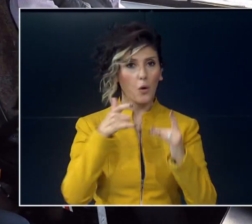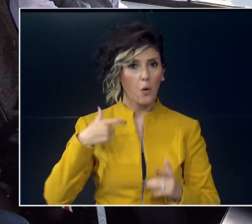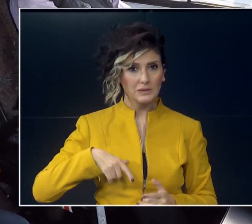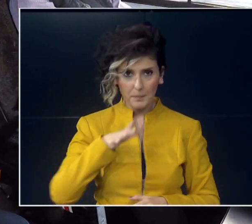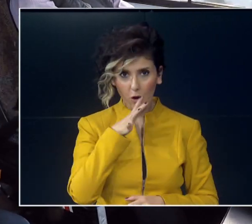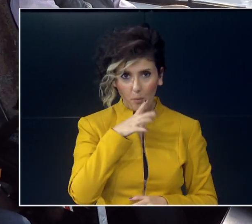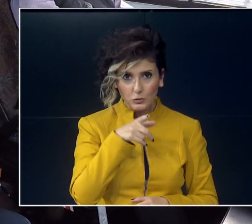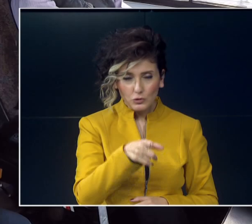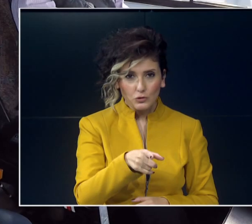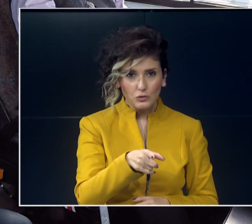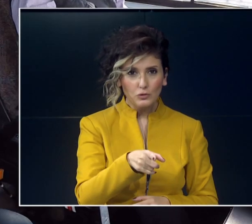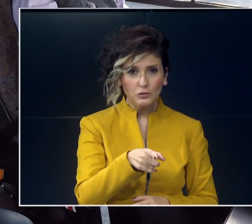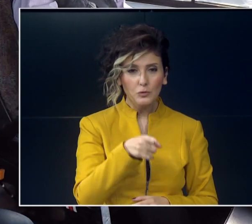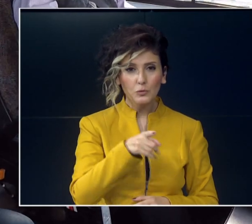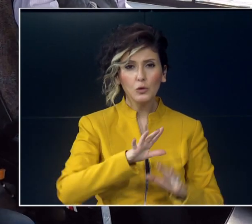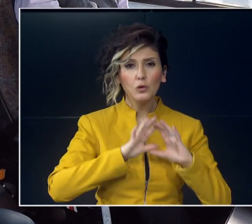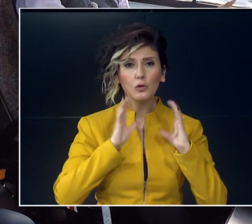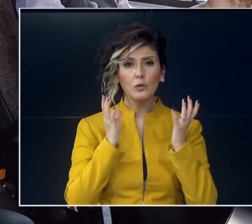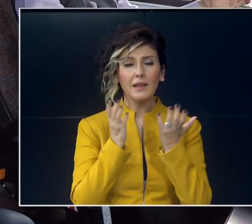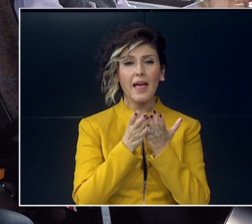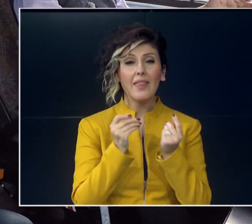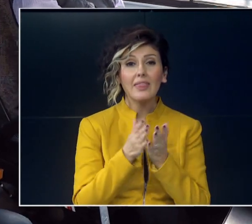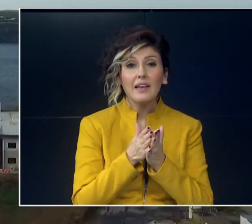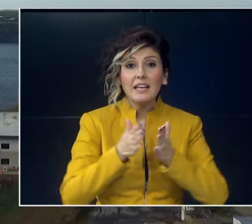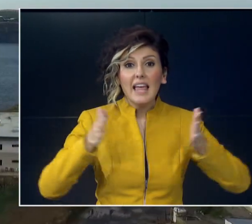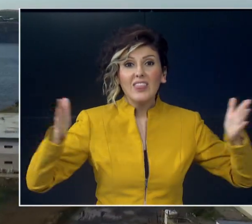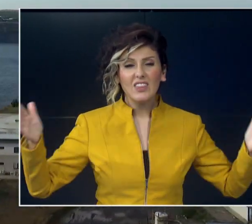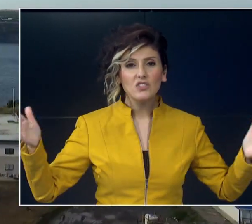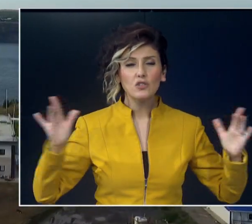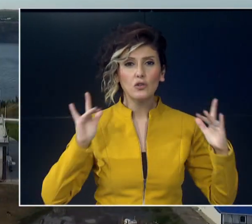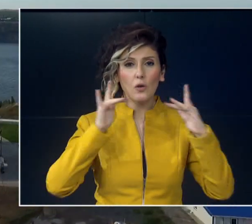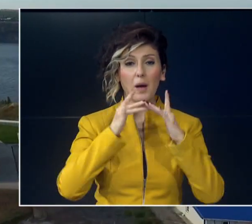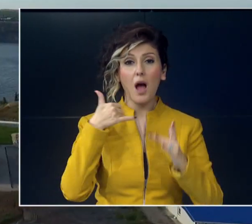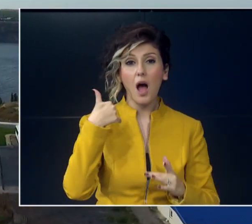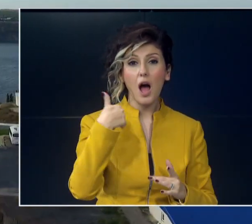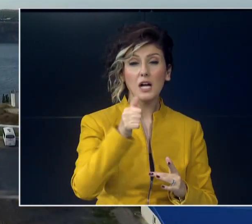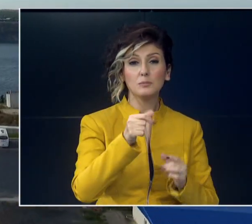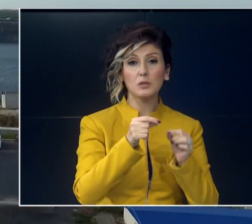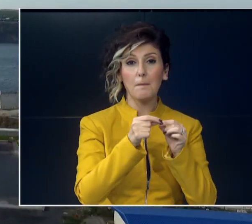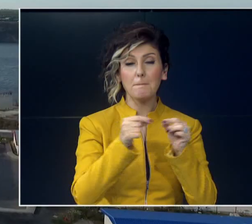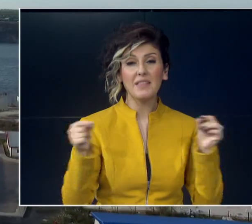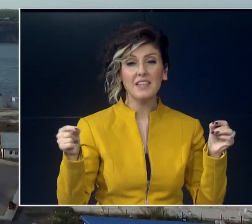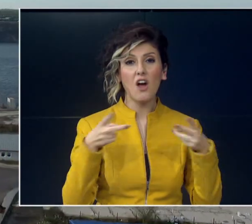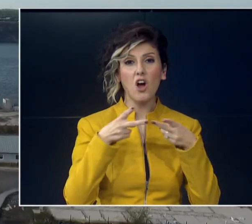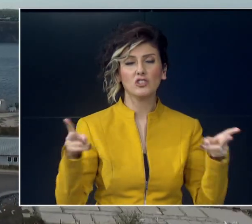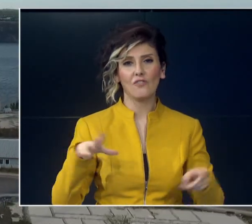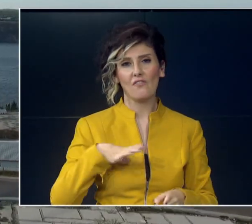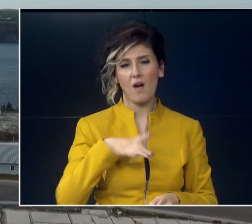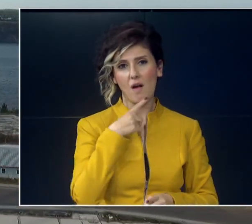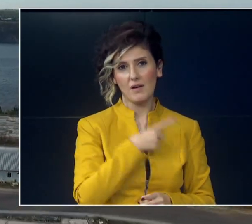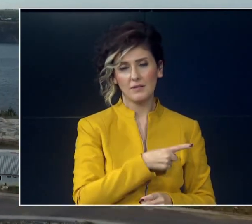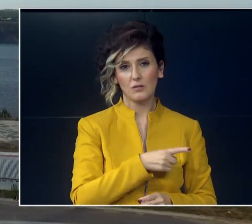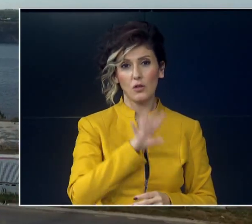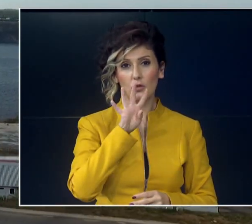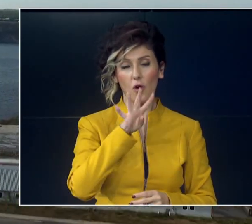musunuz? Bu dünyanın en geniş köprüsü. 60 metre açıklığı var. Aa.